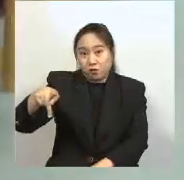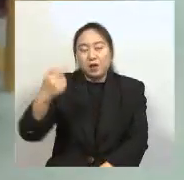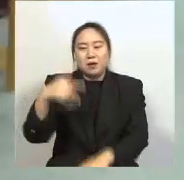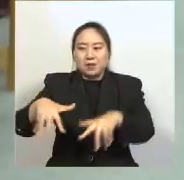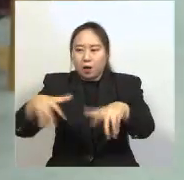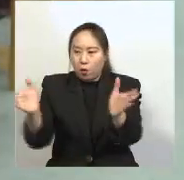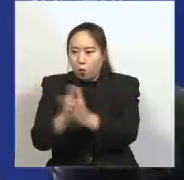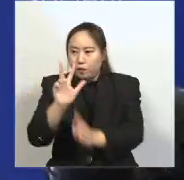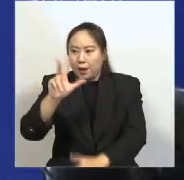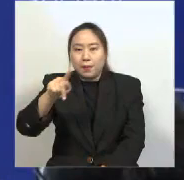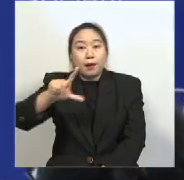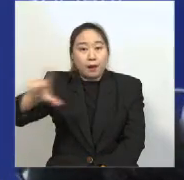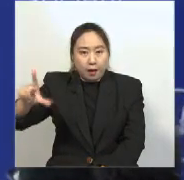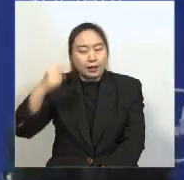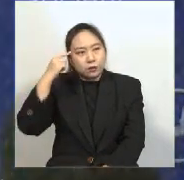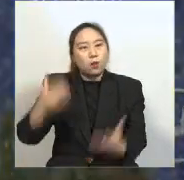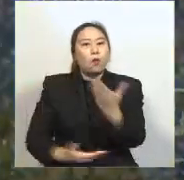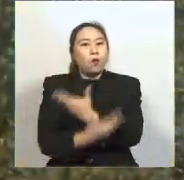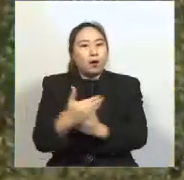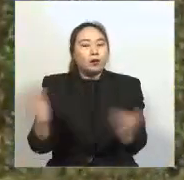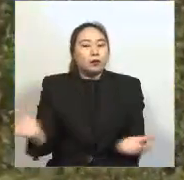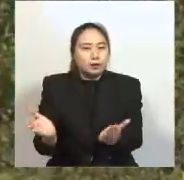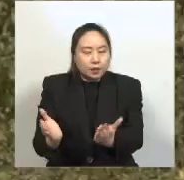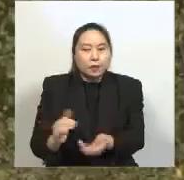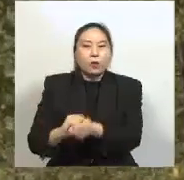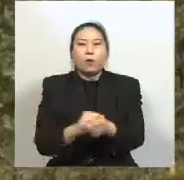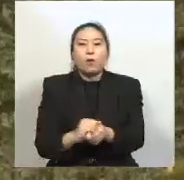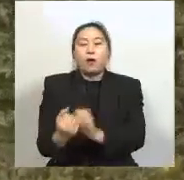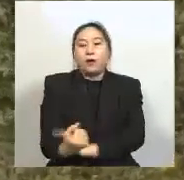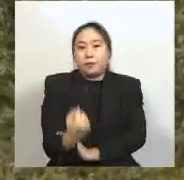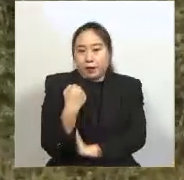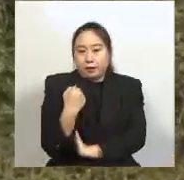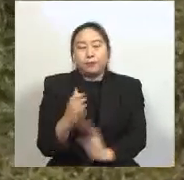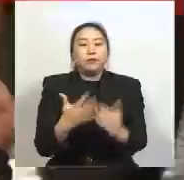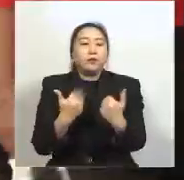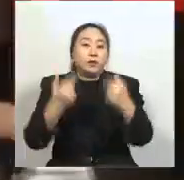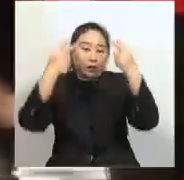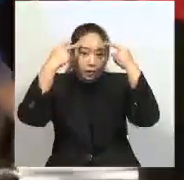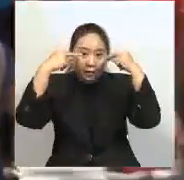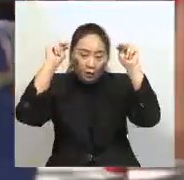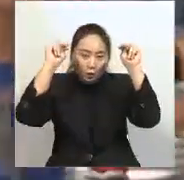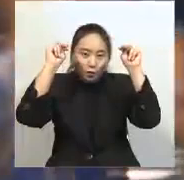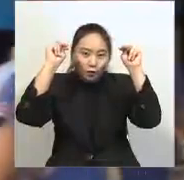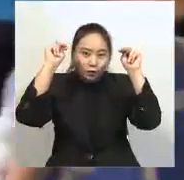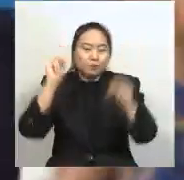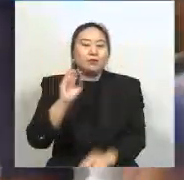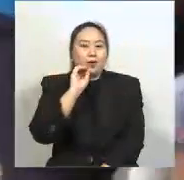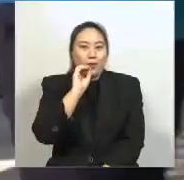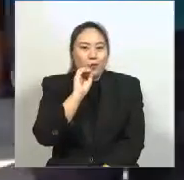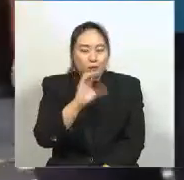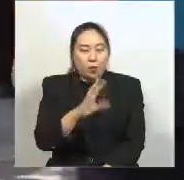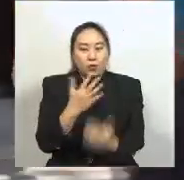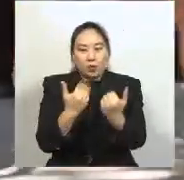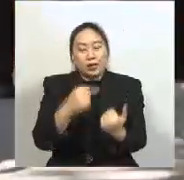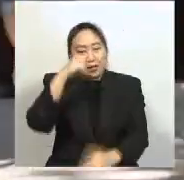นจึงเป็นโอกาสที่จะเสริมสร้างความแข็งแกร่งระหว่างภูมิภาคพร้อมกันนี้นายกรัฐมนตรียังได้กล่าวถึงพั